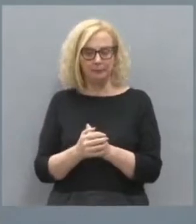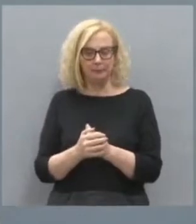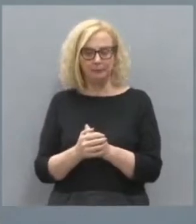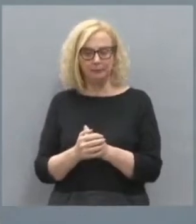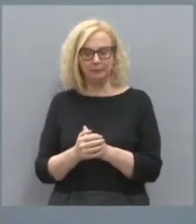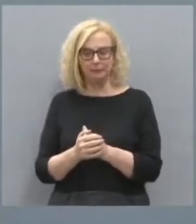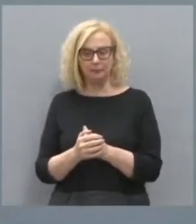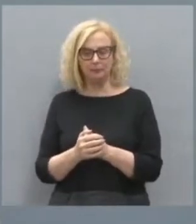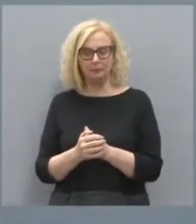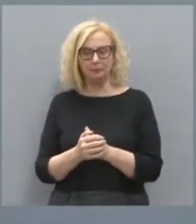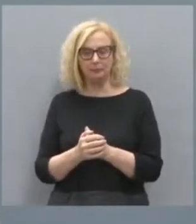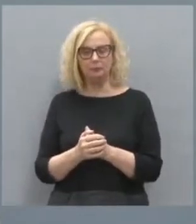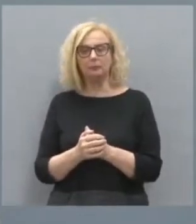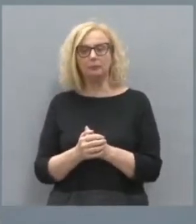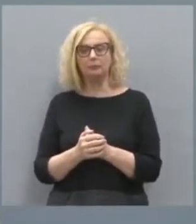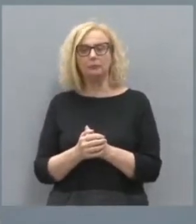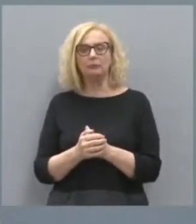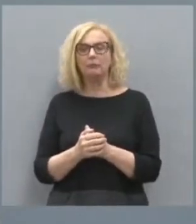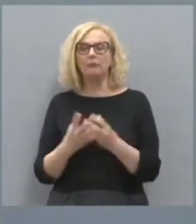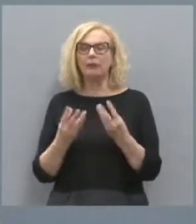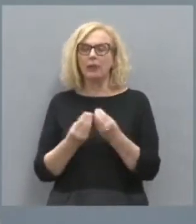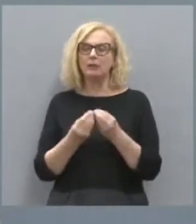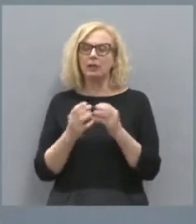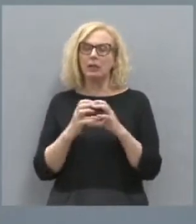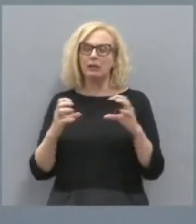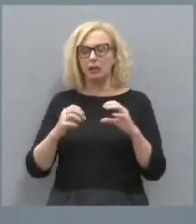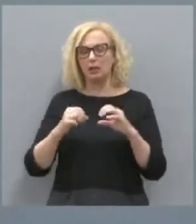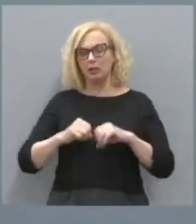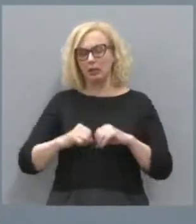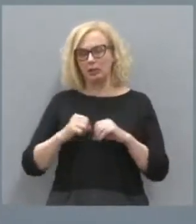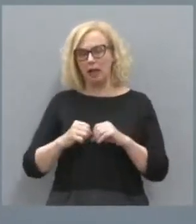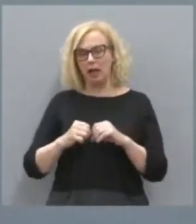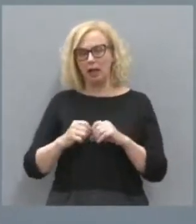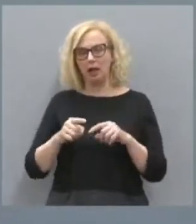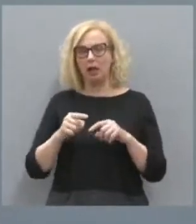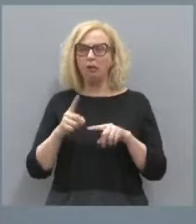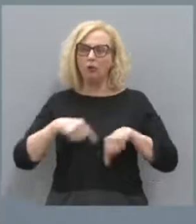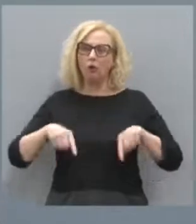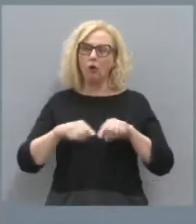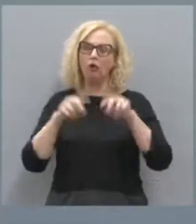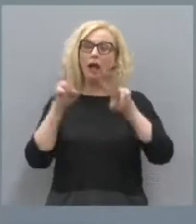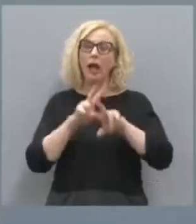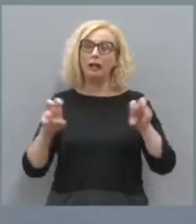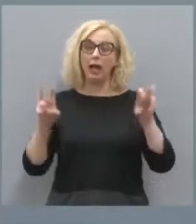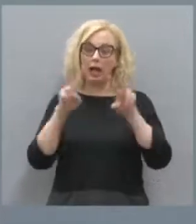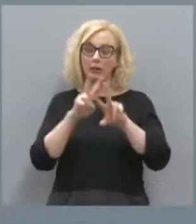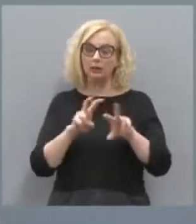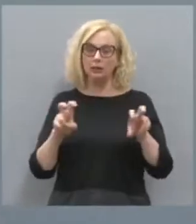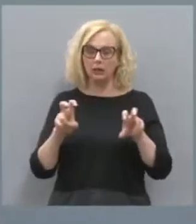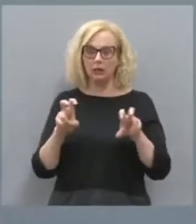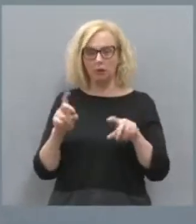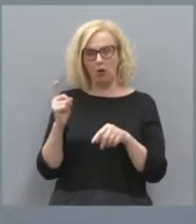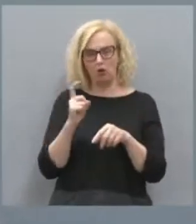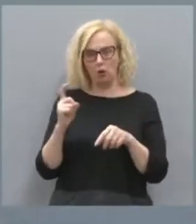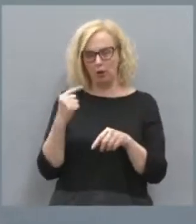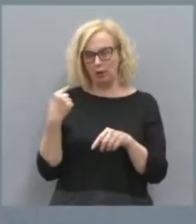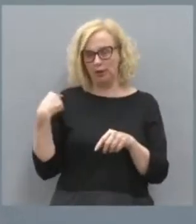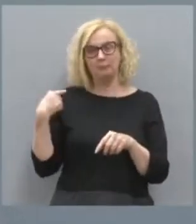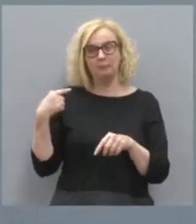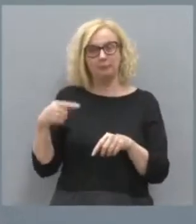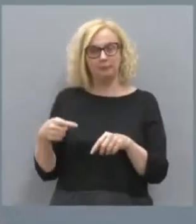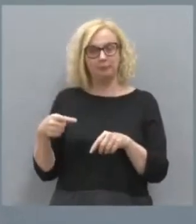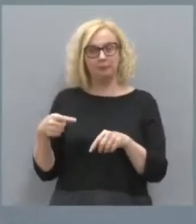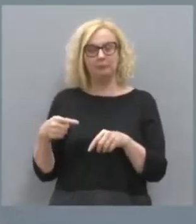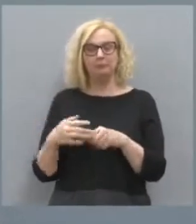in collaborazione con l'azienda sanitaria abbiamo fatto un'analisi questi negli ultimi giorni e